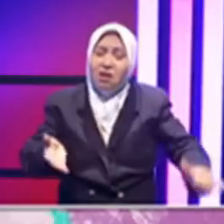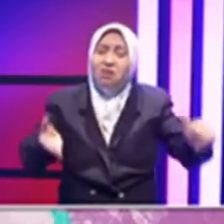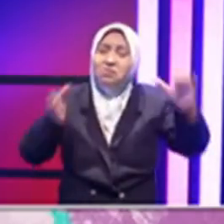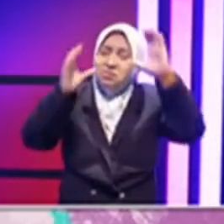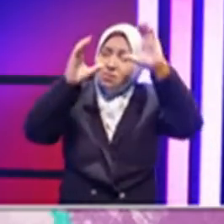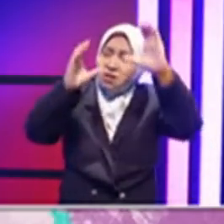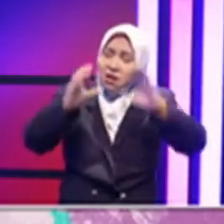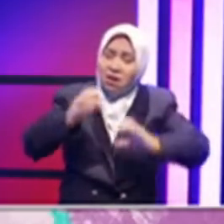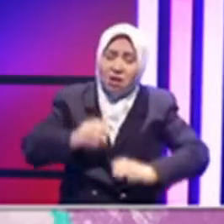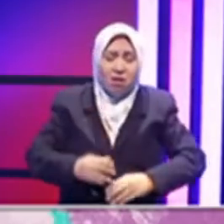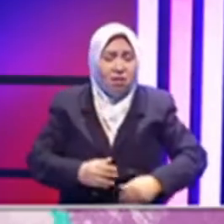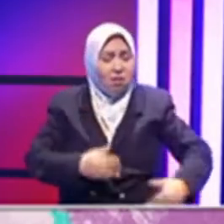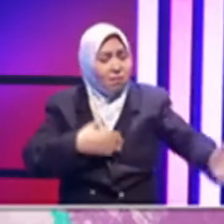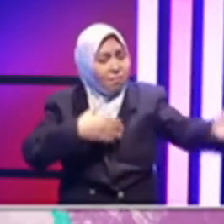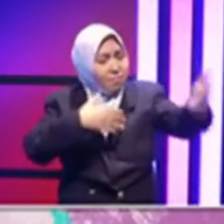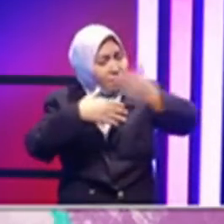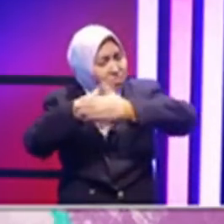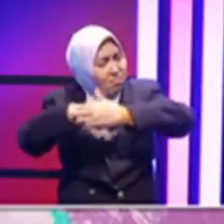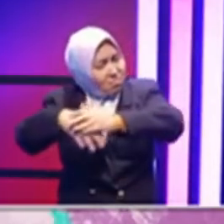ذلك رجع